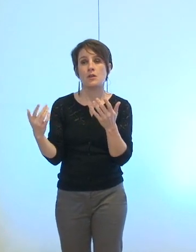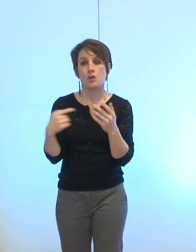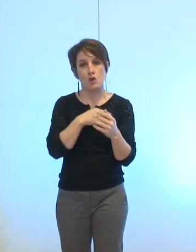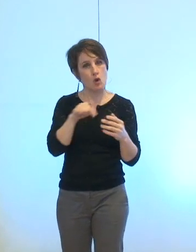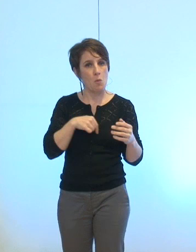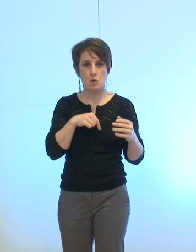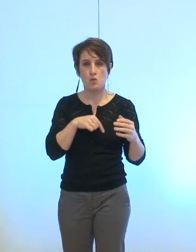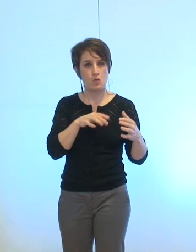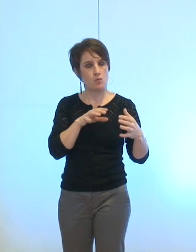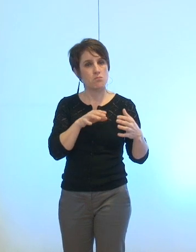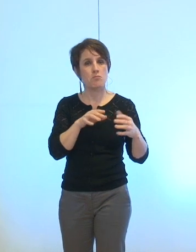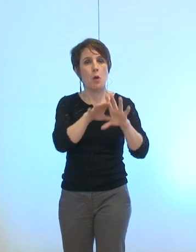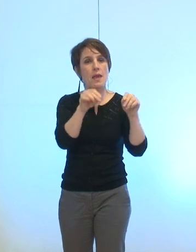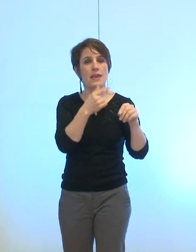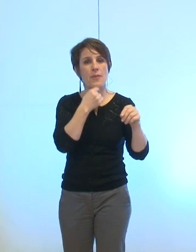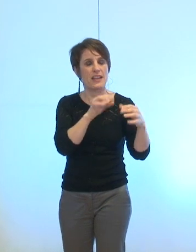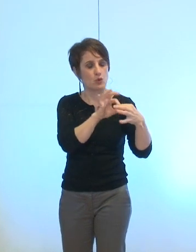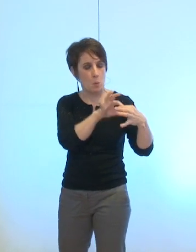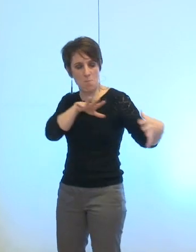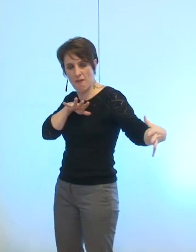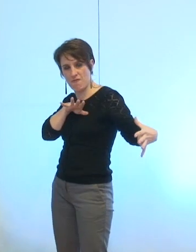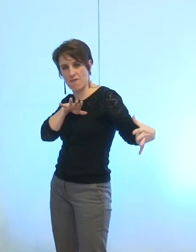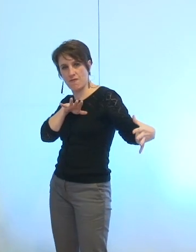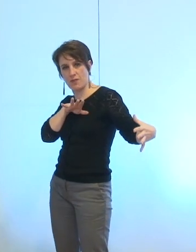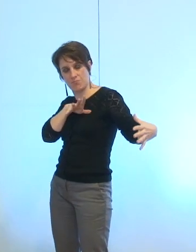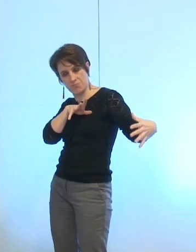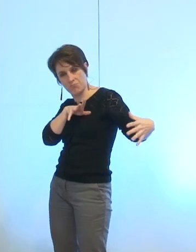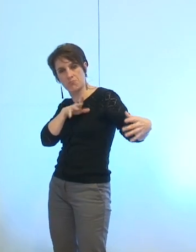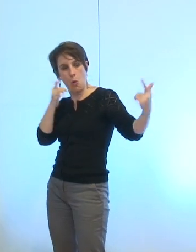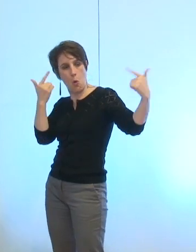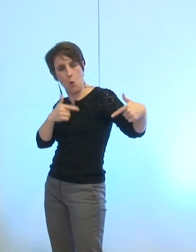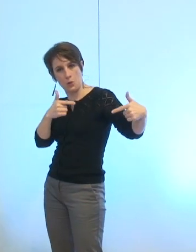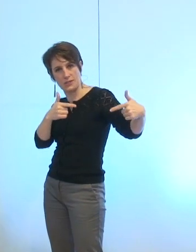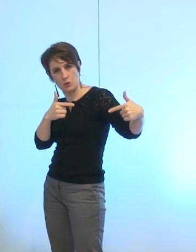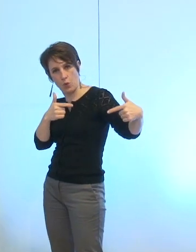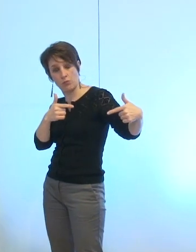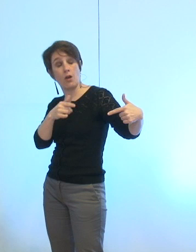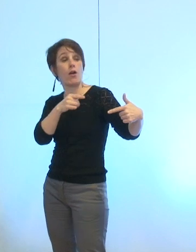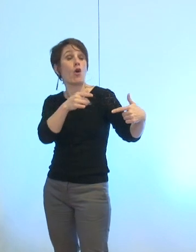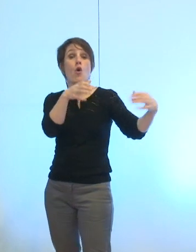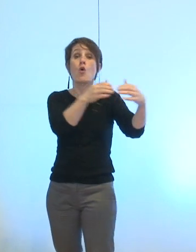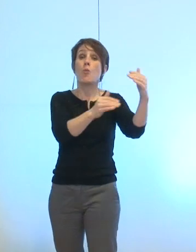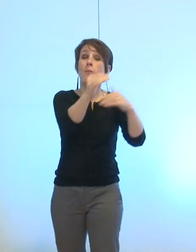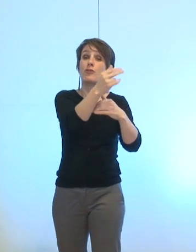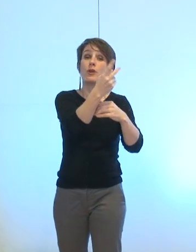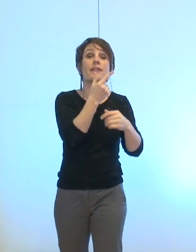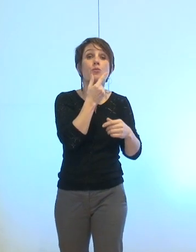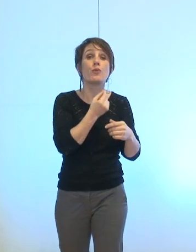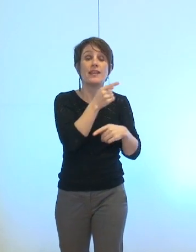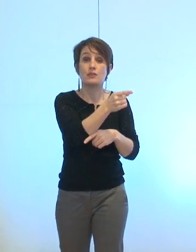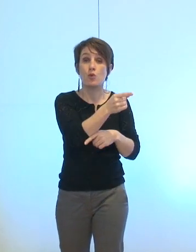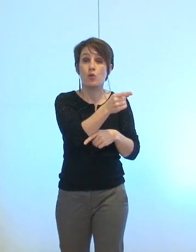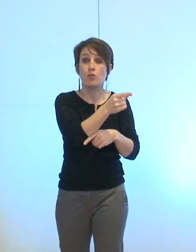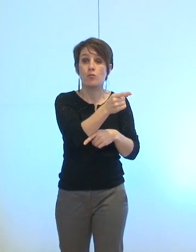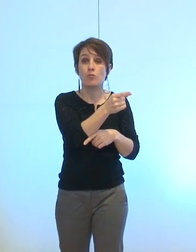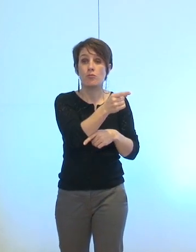dans l'opposition face à une majorité conduite par Michel desto qui s'est allié à